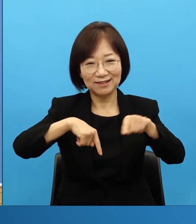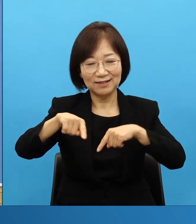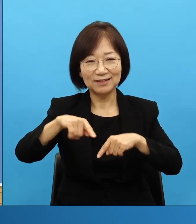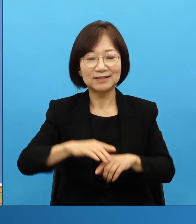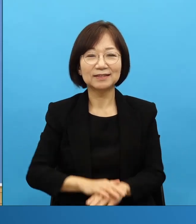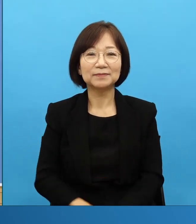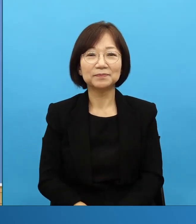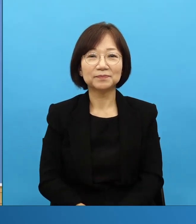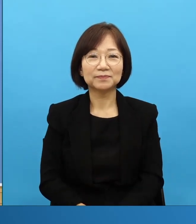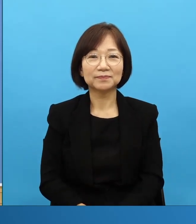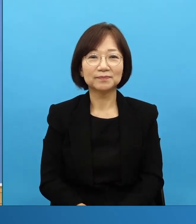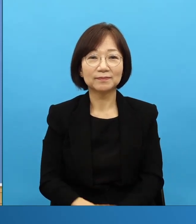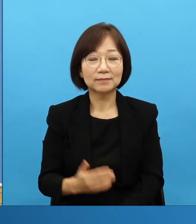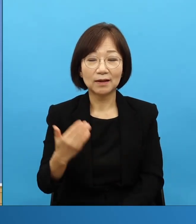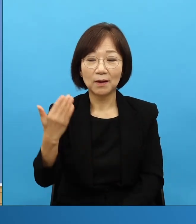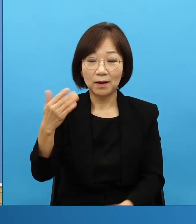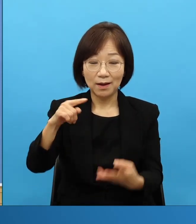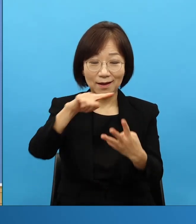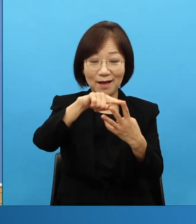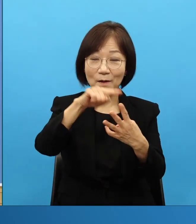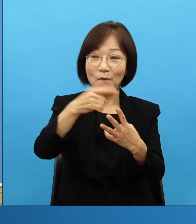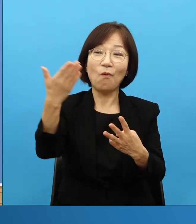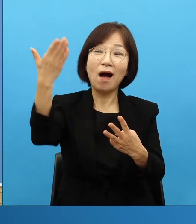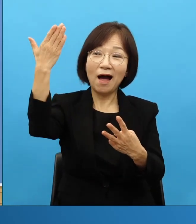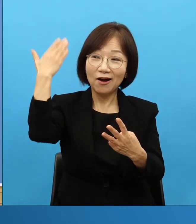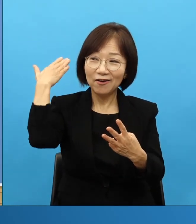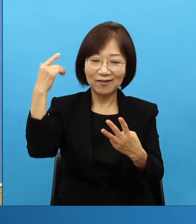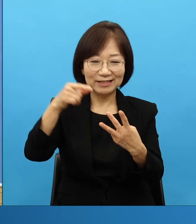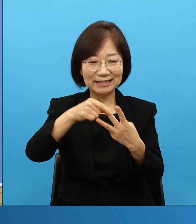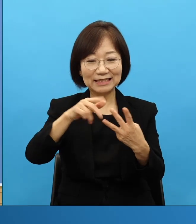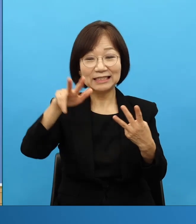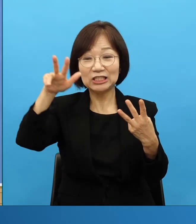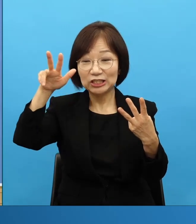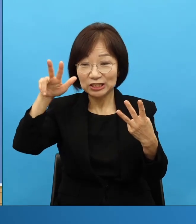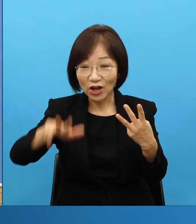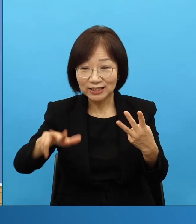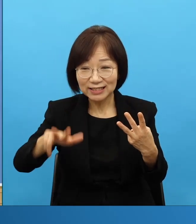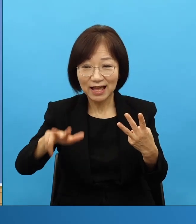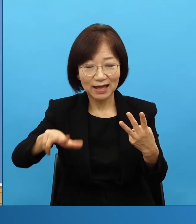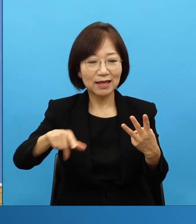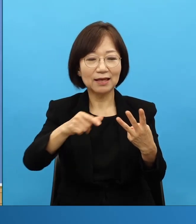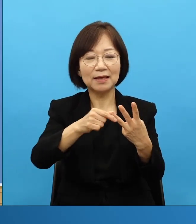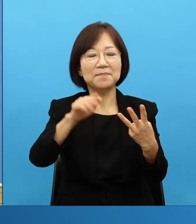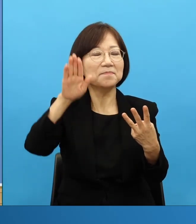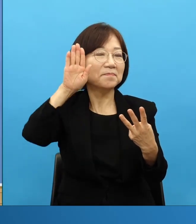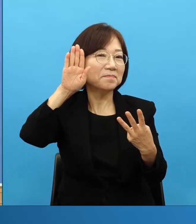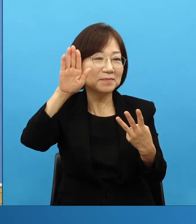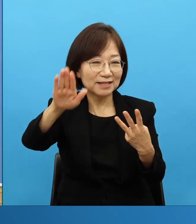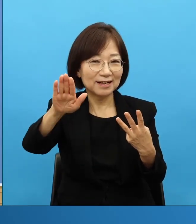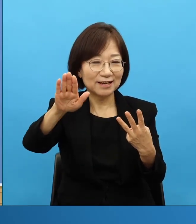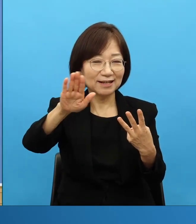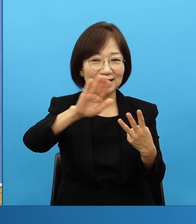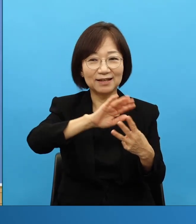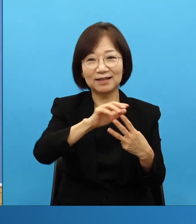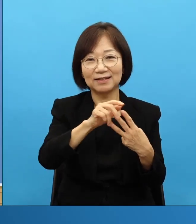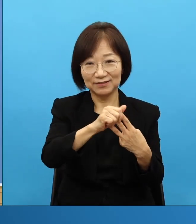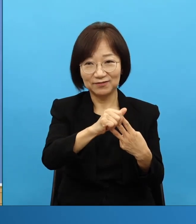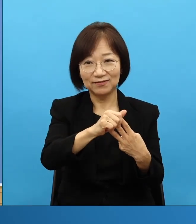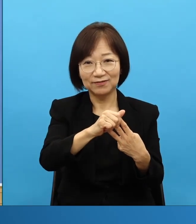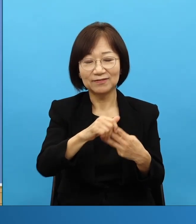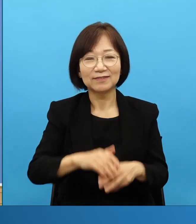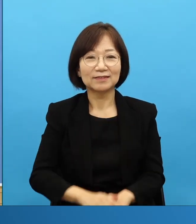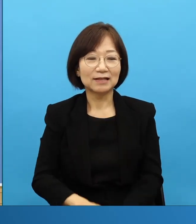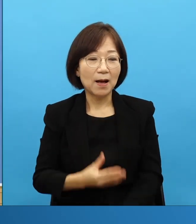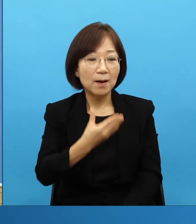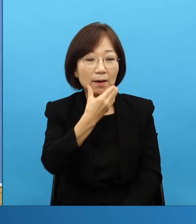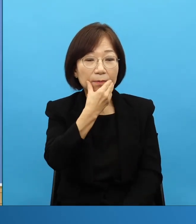It's in 그러니까 the future. 과거, 현재, 미래가 다 나온 거죠. And so we already see the past, present, and the future. 그래서 이 복음의 문이